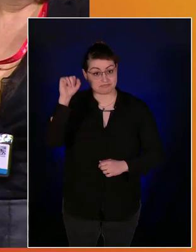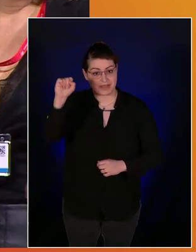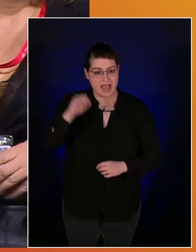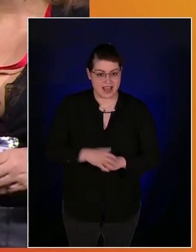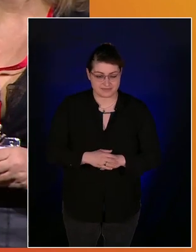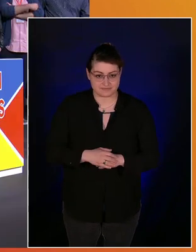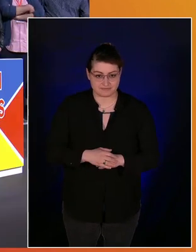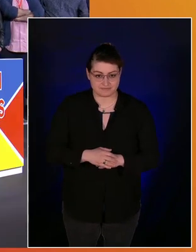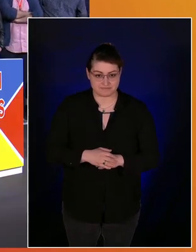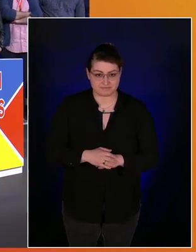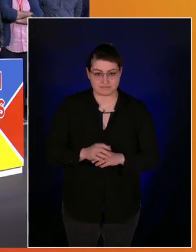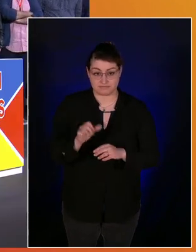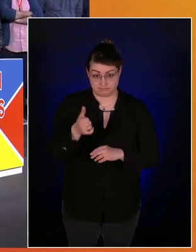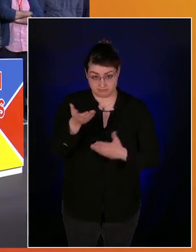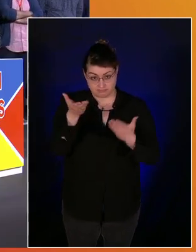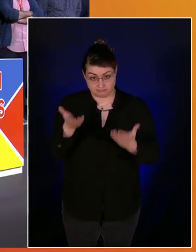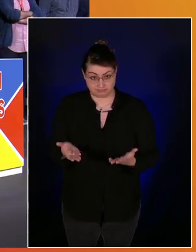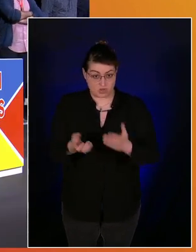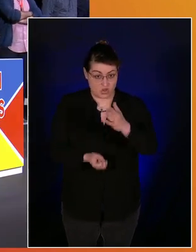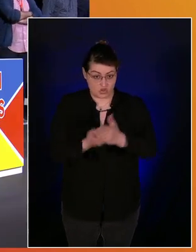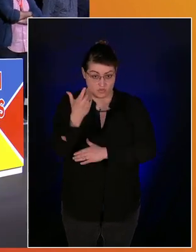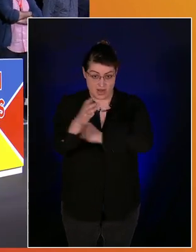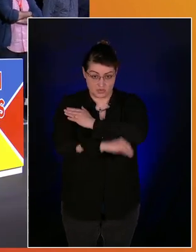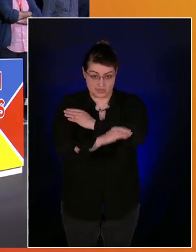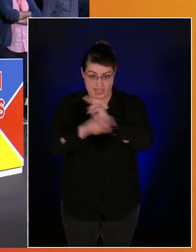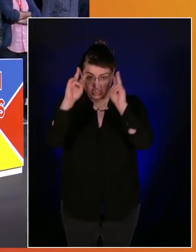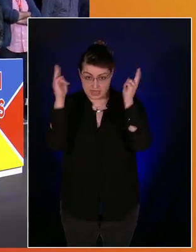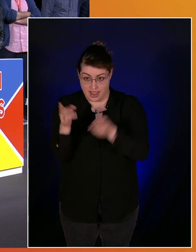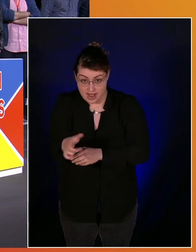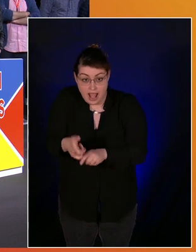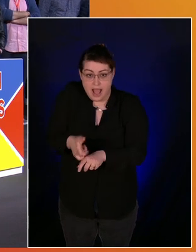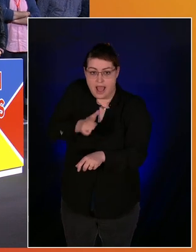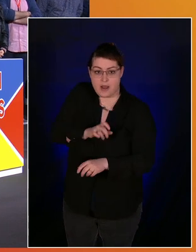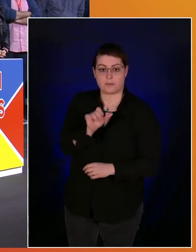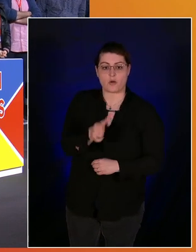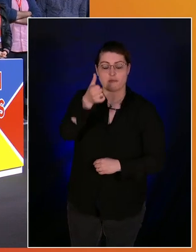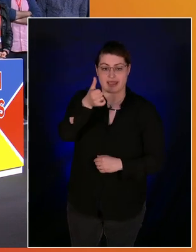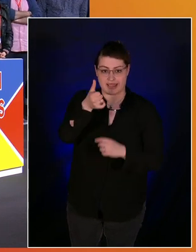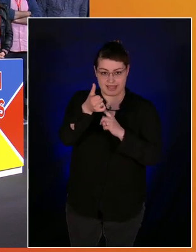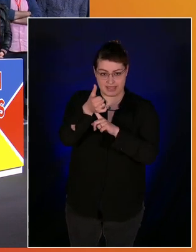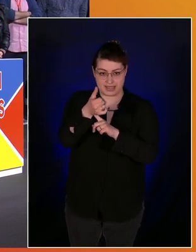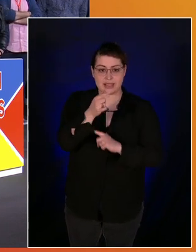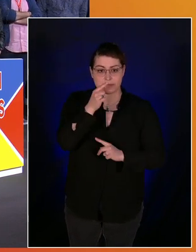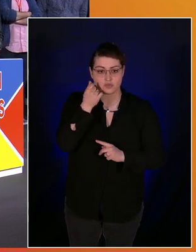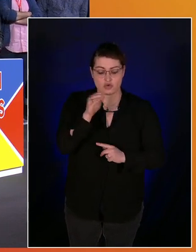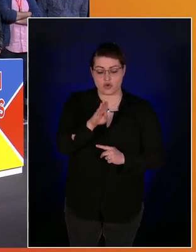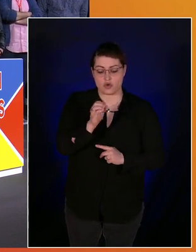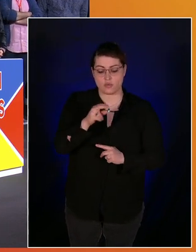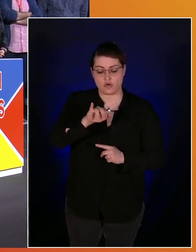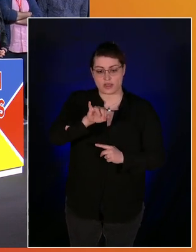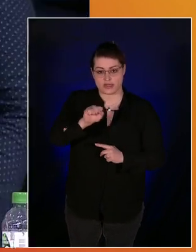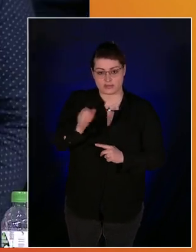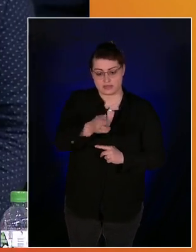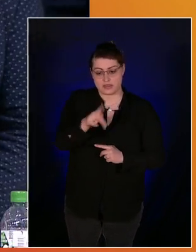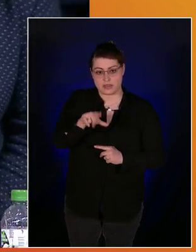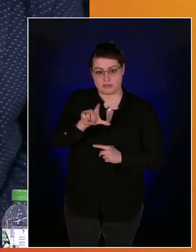avant de donner la parole à notre nouvelle secrétaire générale, je vais donner la parole à Boris Plazzi pour leur